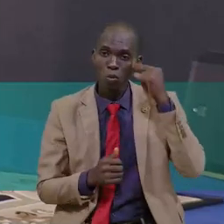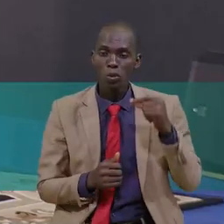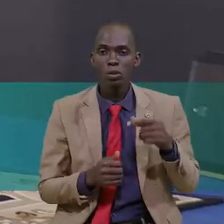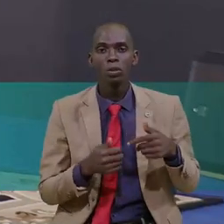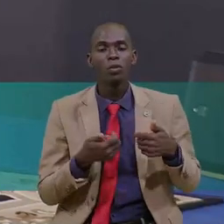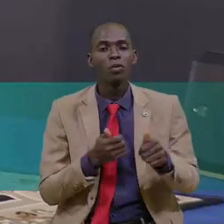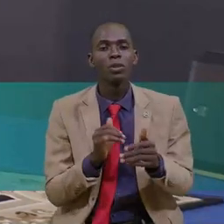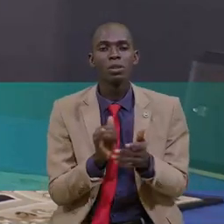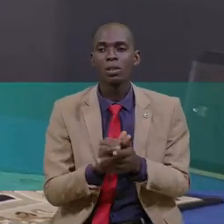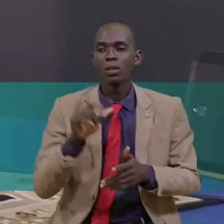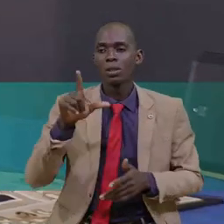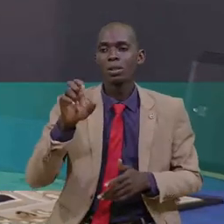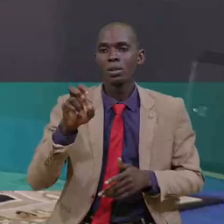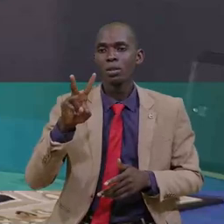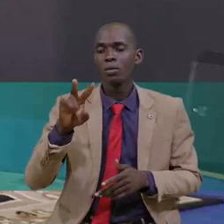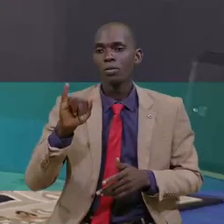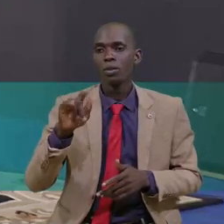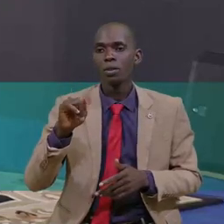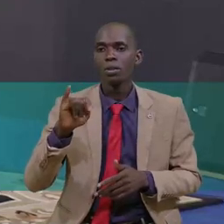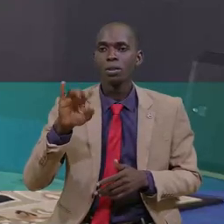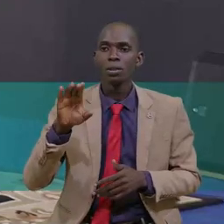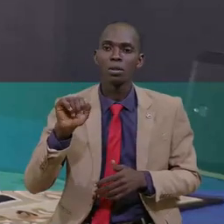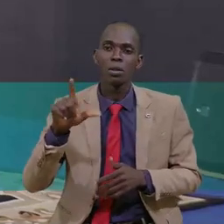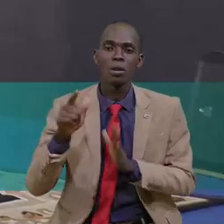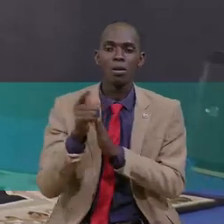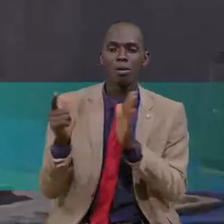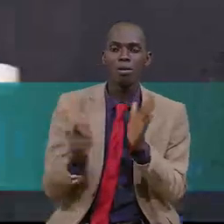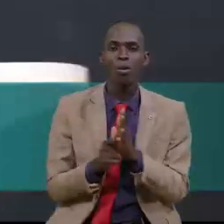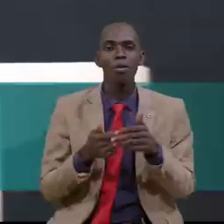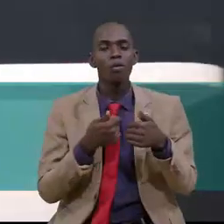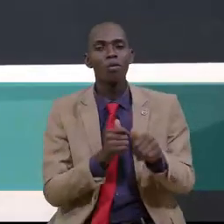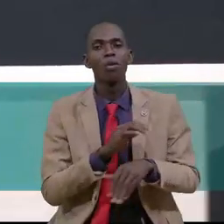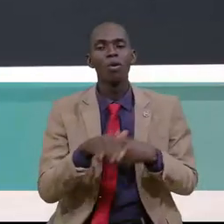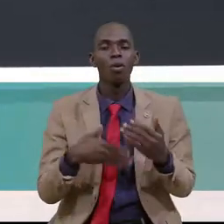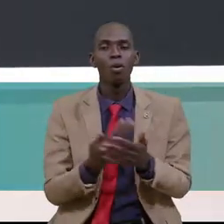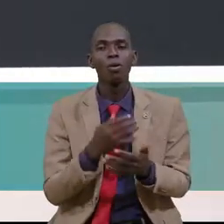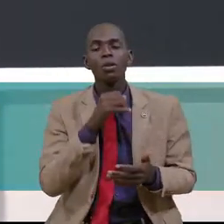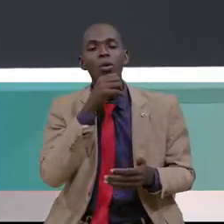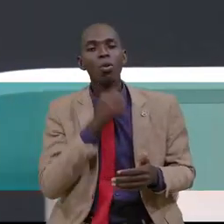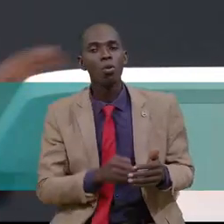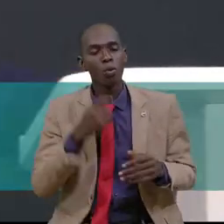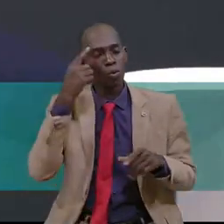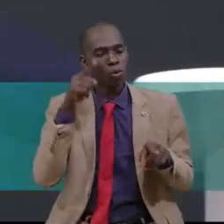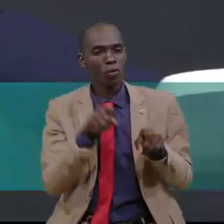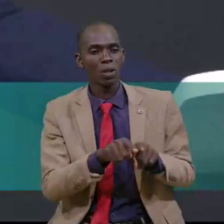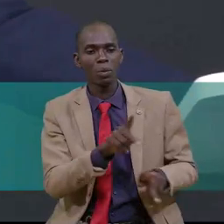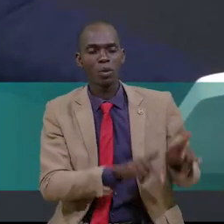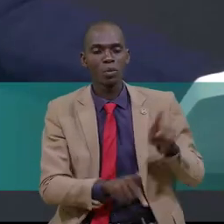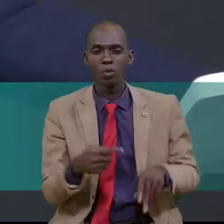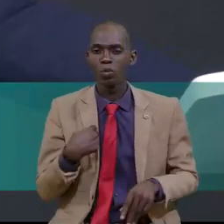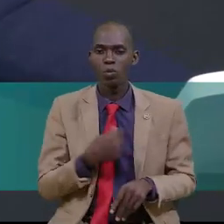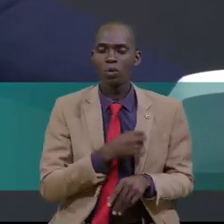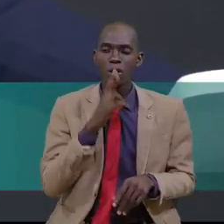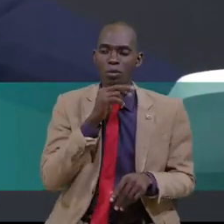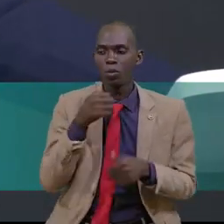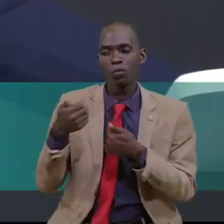suivons les lois lévitiques, si nous suivons ces gens de l'ancienne alliance, nous ne suivons